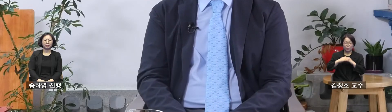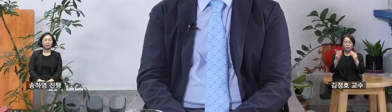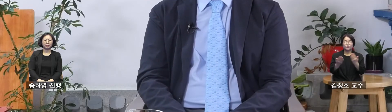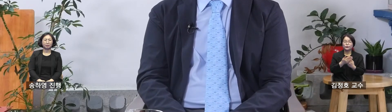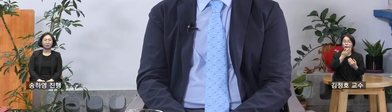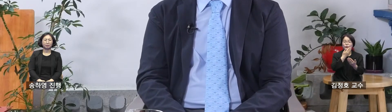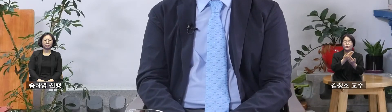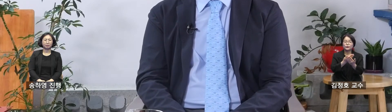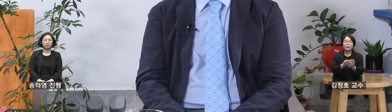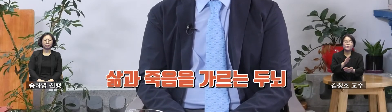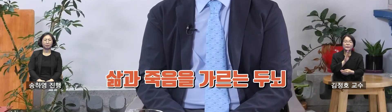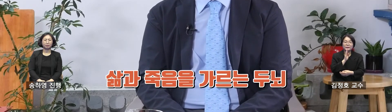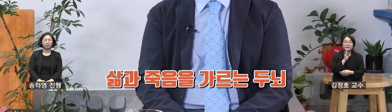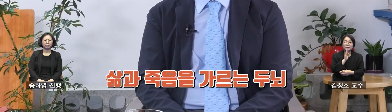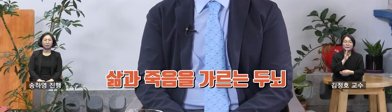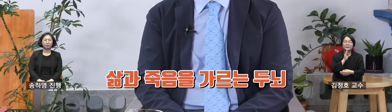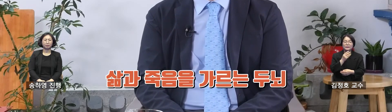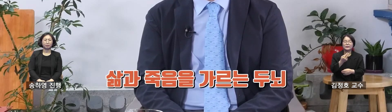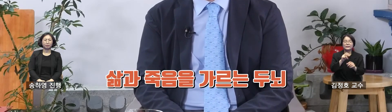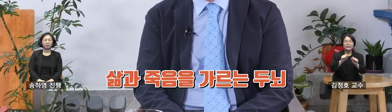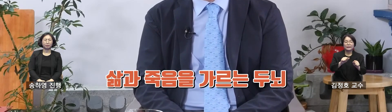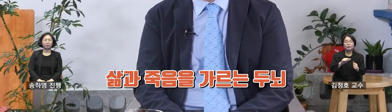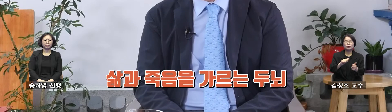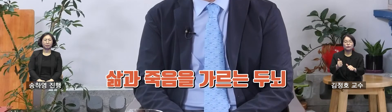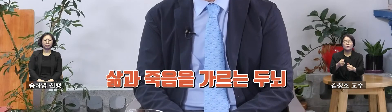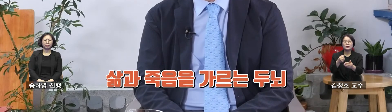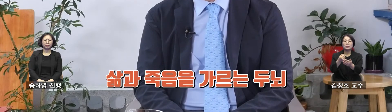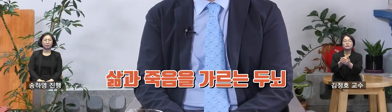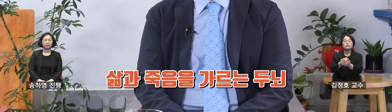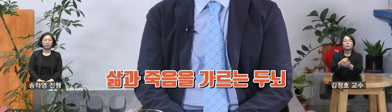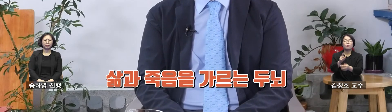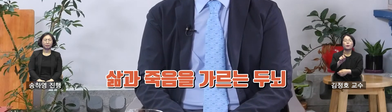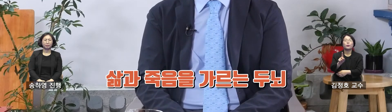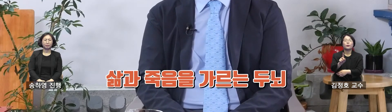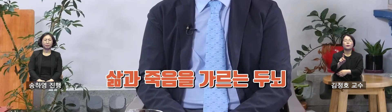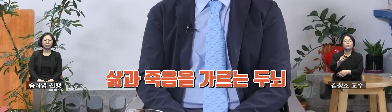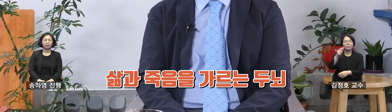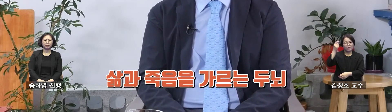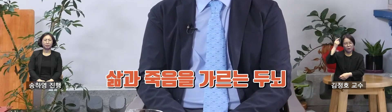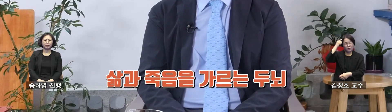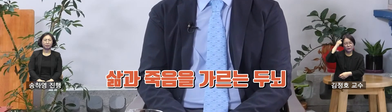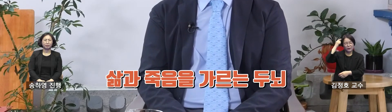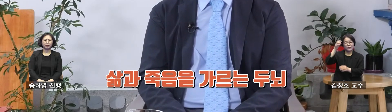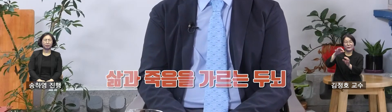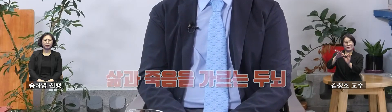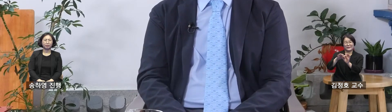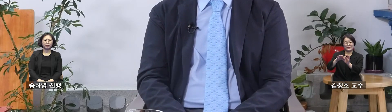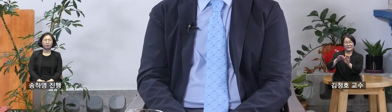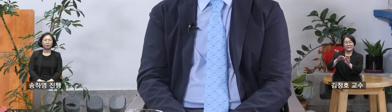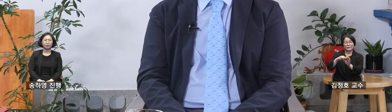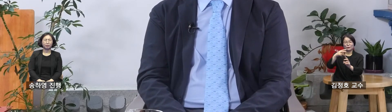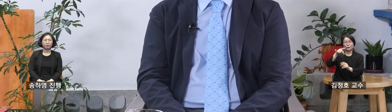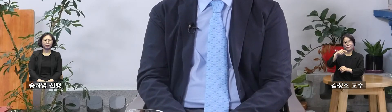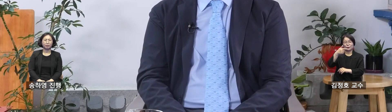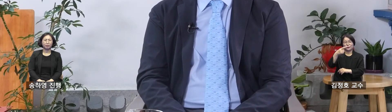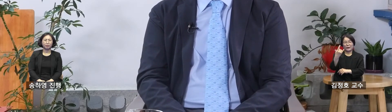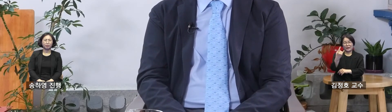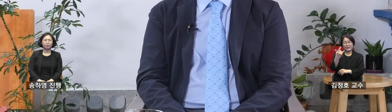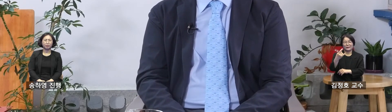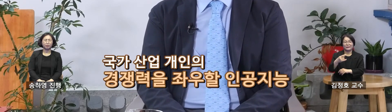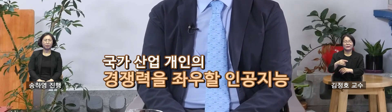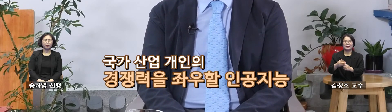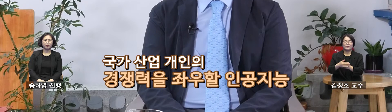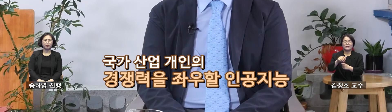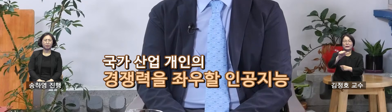중요하지만 결국은 살았느냐 죽었느냐를 결정하는 거는 우리 두뇌 아닙니까? 그래서 인공지능이